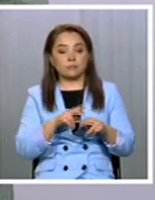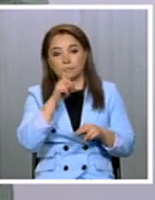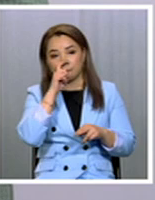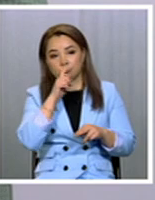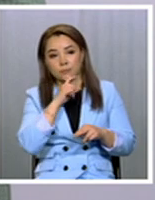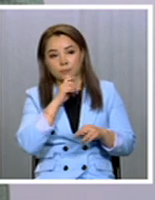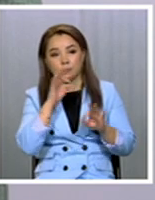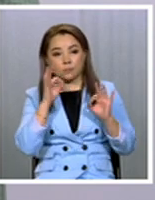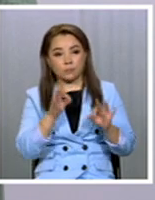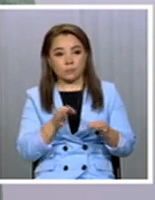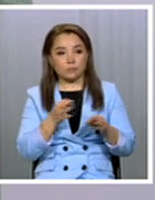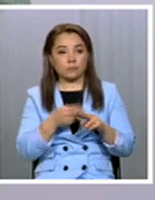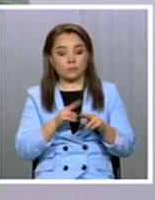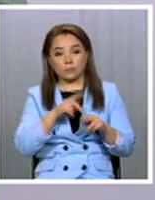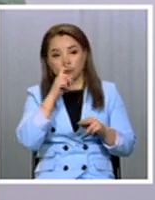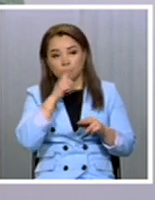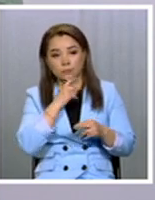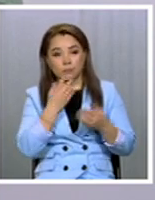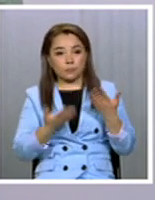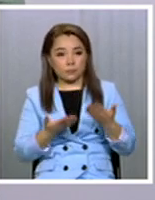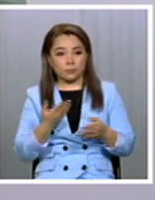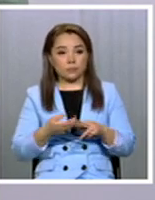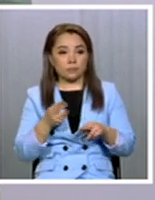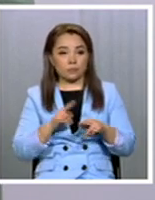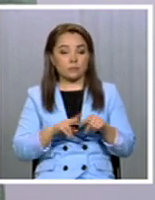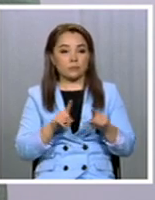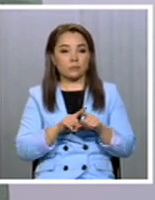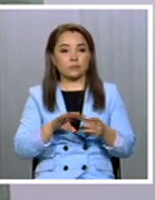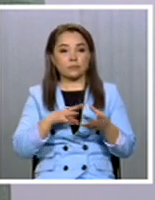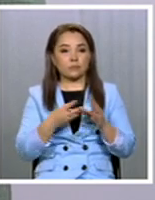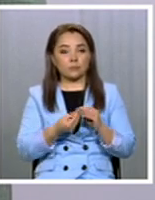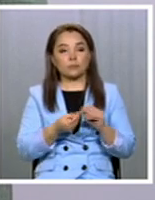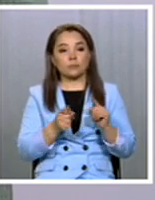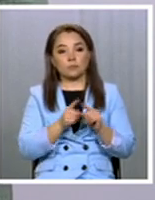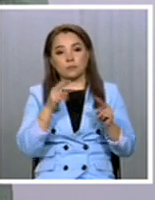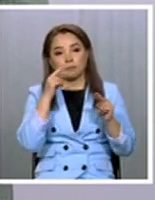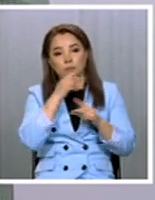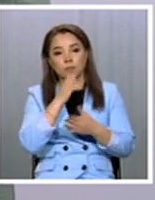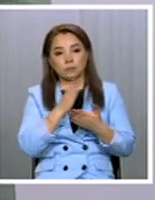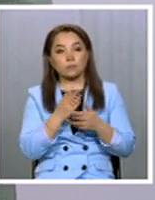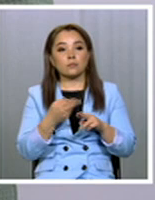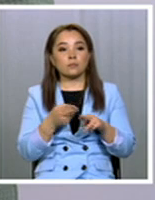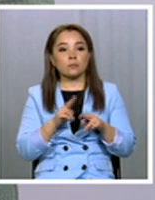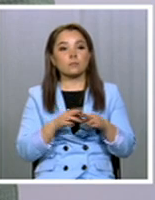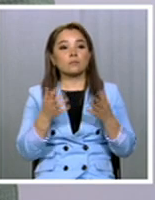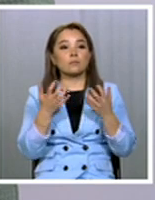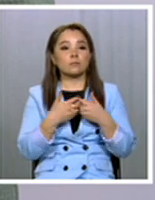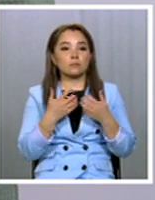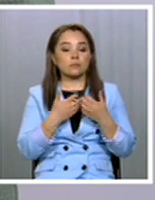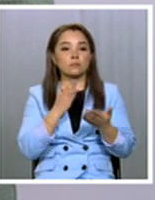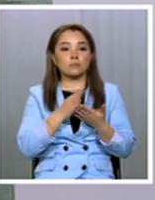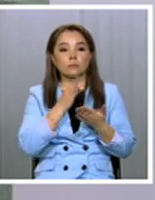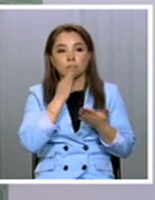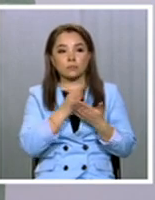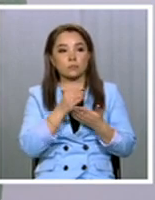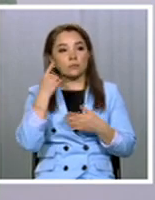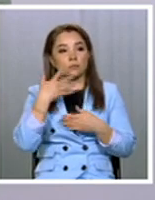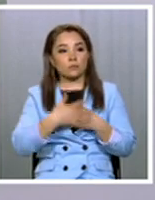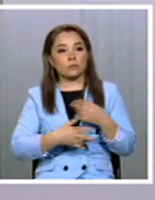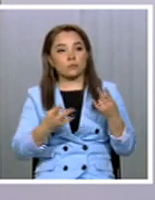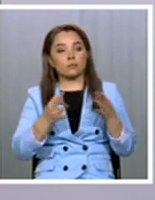түсінбесеңіз, қандай әрекеттер жасағанмен де нәтиже қате болады. Сондықтан есептің шартын дұрыс түсініп